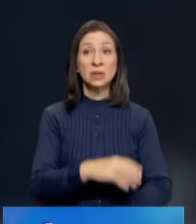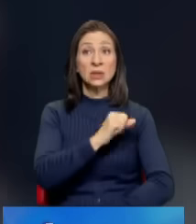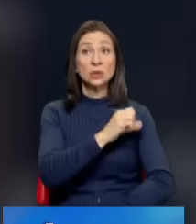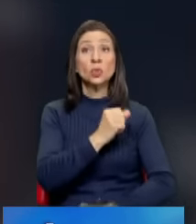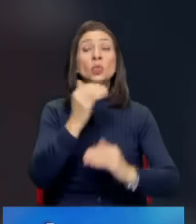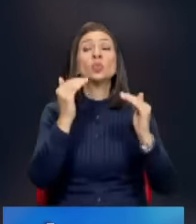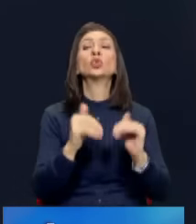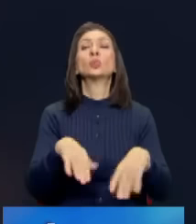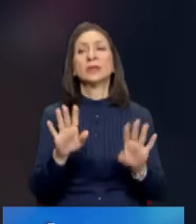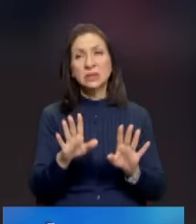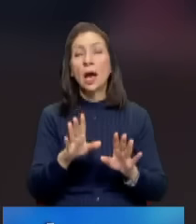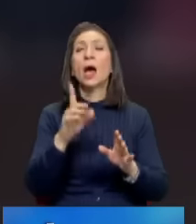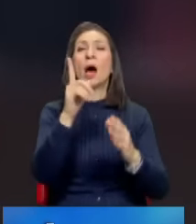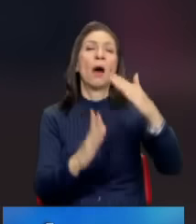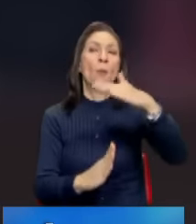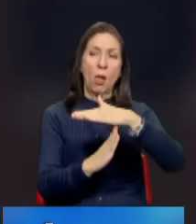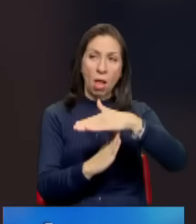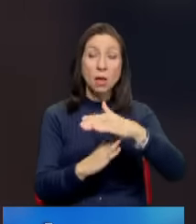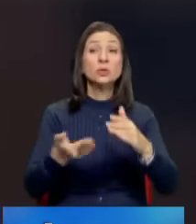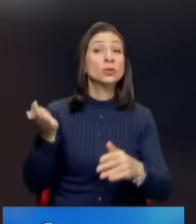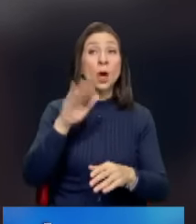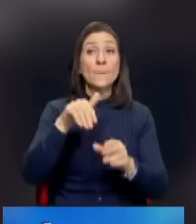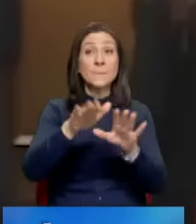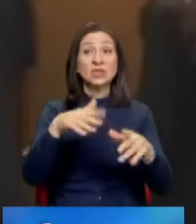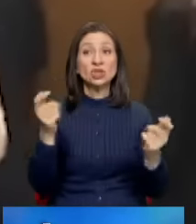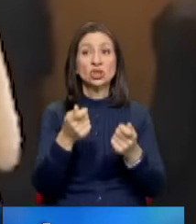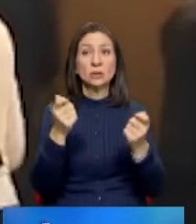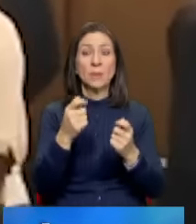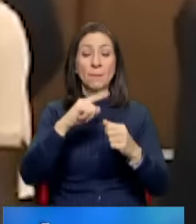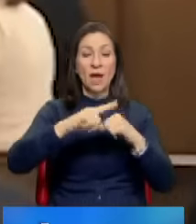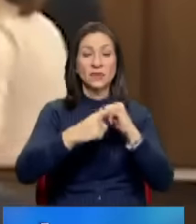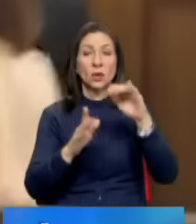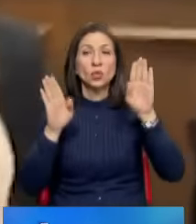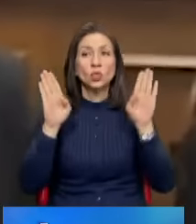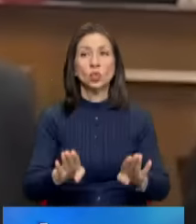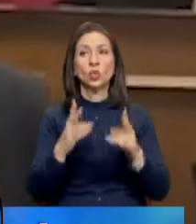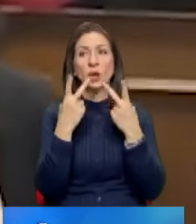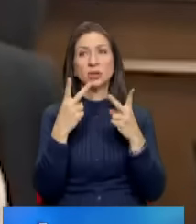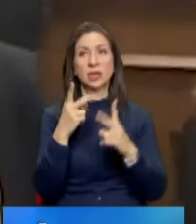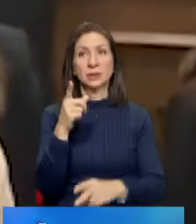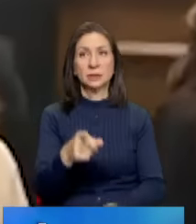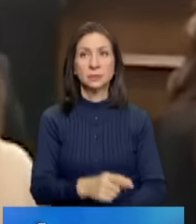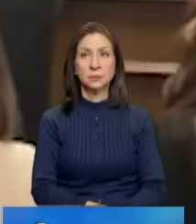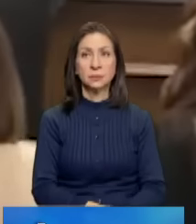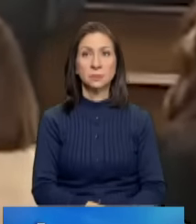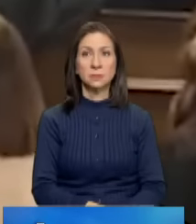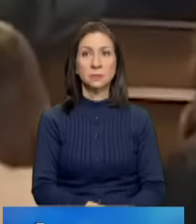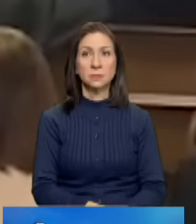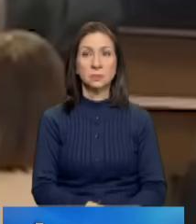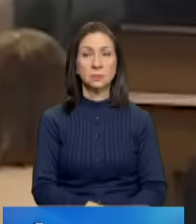Tansiyon bir türlü düşmeyince oturuma ara verildi. Ardından meclisin çalışmaları bir hafta durdurduğu açıklandı.